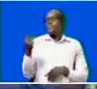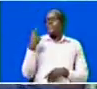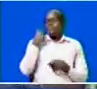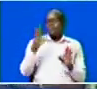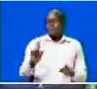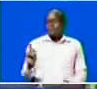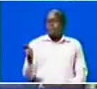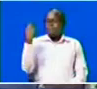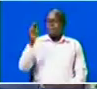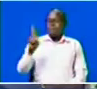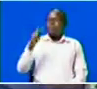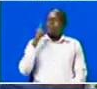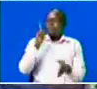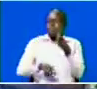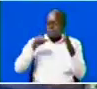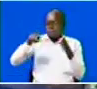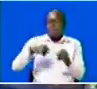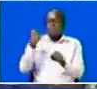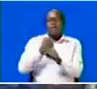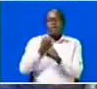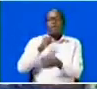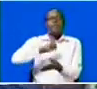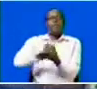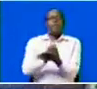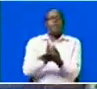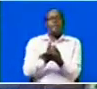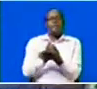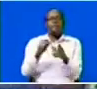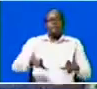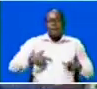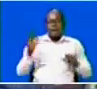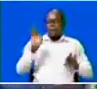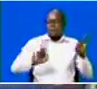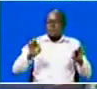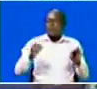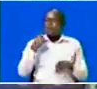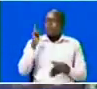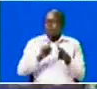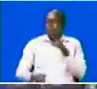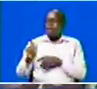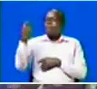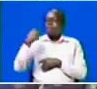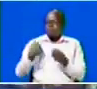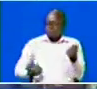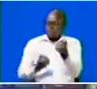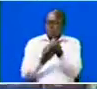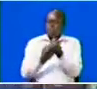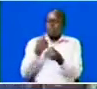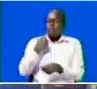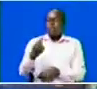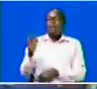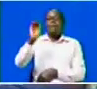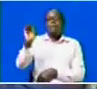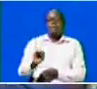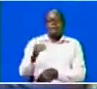rais amesema tunataka tufanye audit ya lifestyle. Mimi nataka niambie rais tunakuunga mkono 100%.